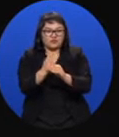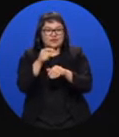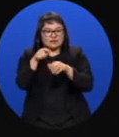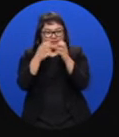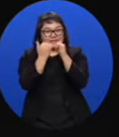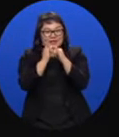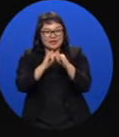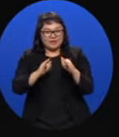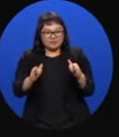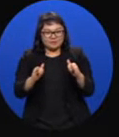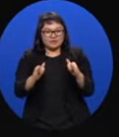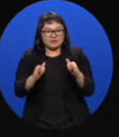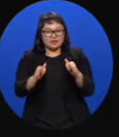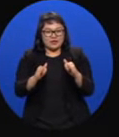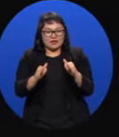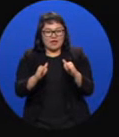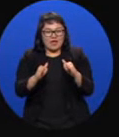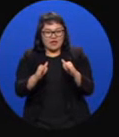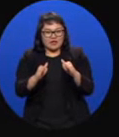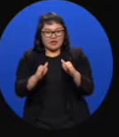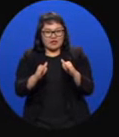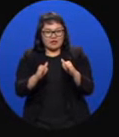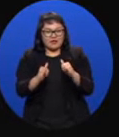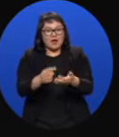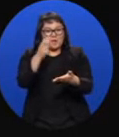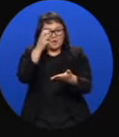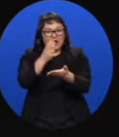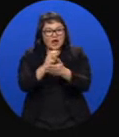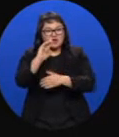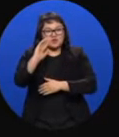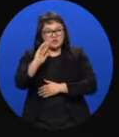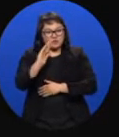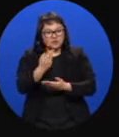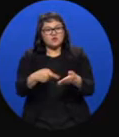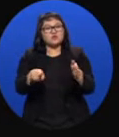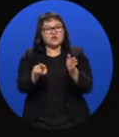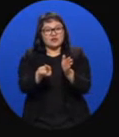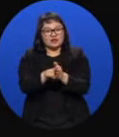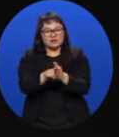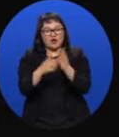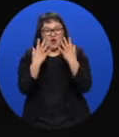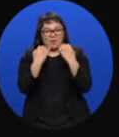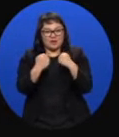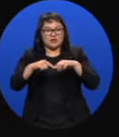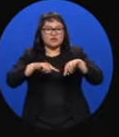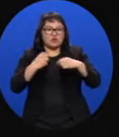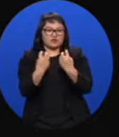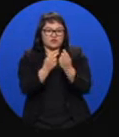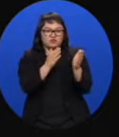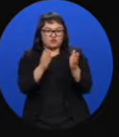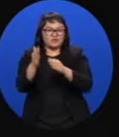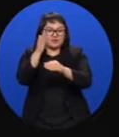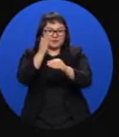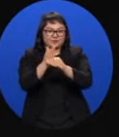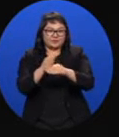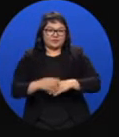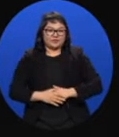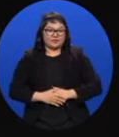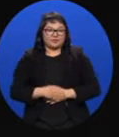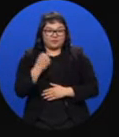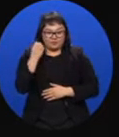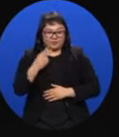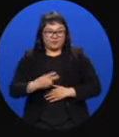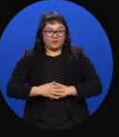귀촌인들이 정착하는데 정착을 위해서 많은 정책을 준비하고 있습니다.